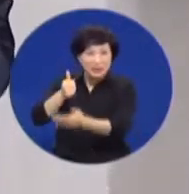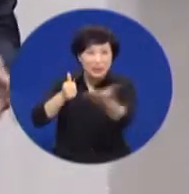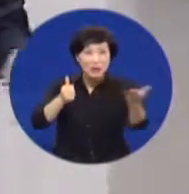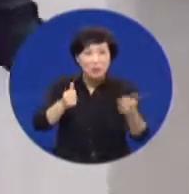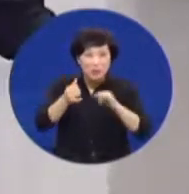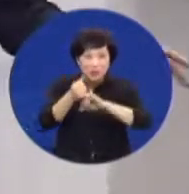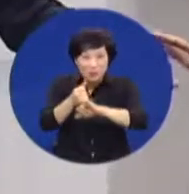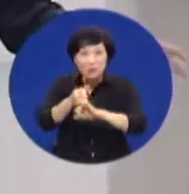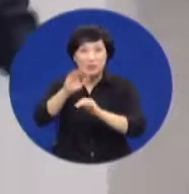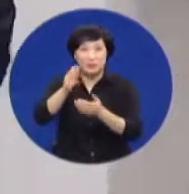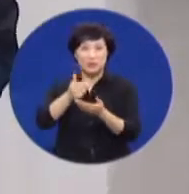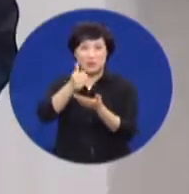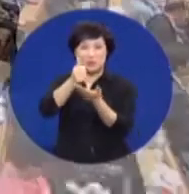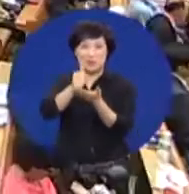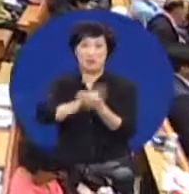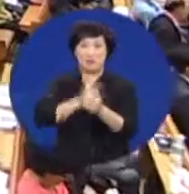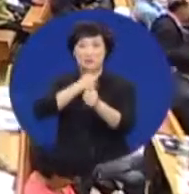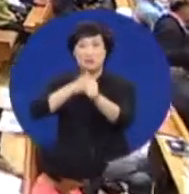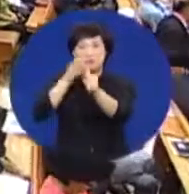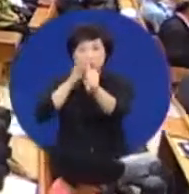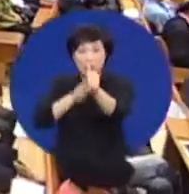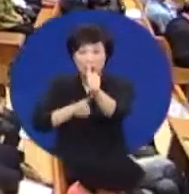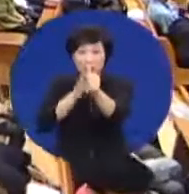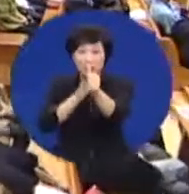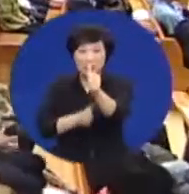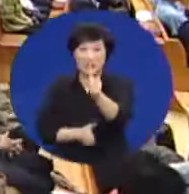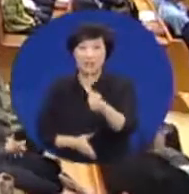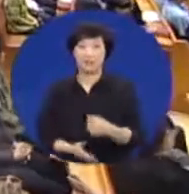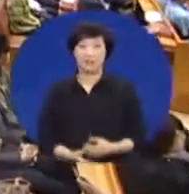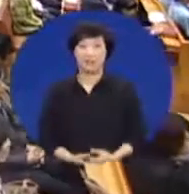되기를 주님의 이름으로 축원합니다.